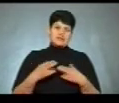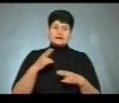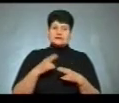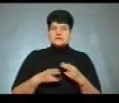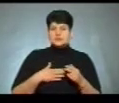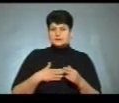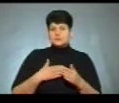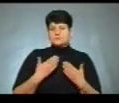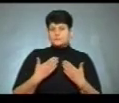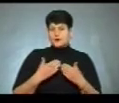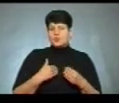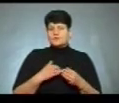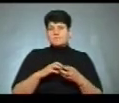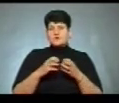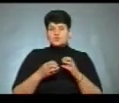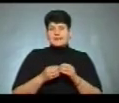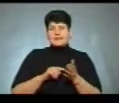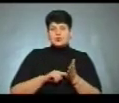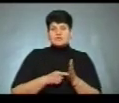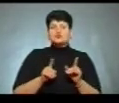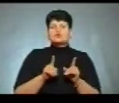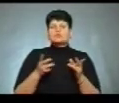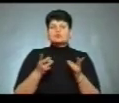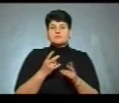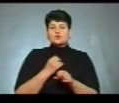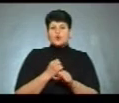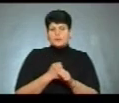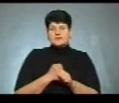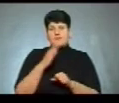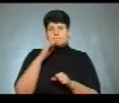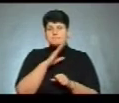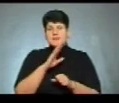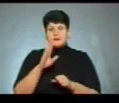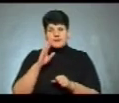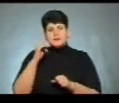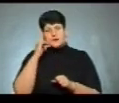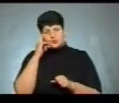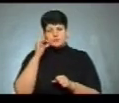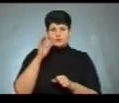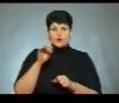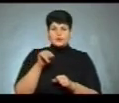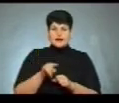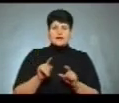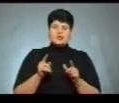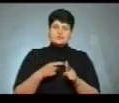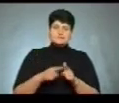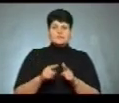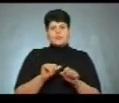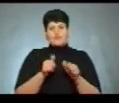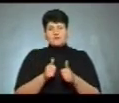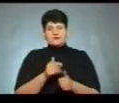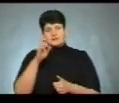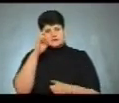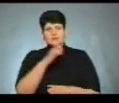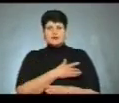нашого ефіру хочу, щоб ви підсумували і наголосили, що потрібно робити, зокрема, батькам, які думають про те, щоб оформити муніципальну няню.